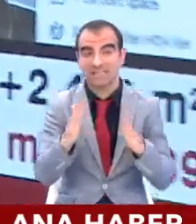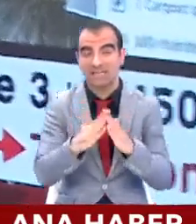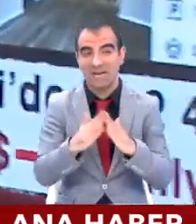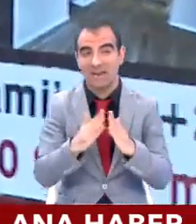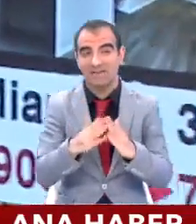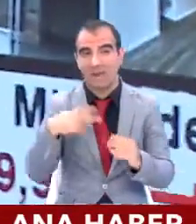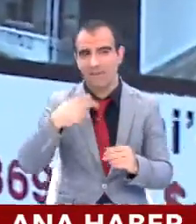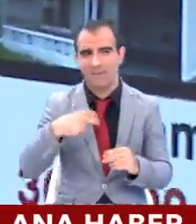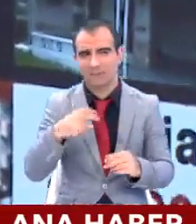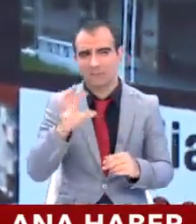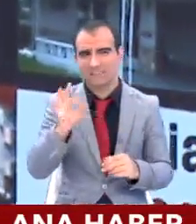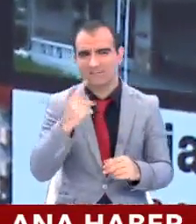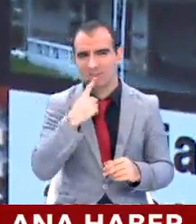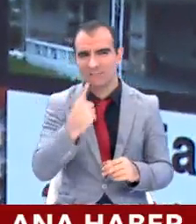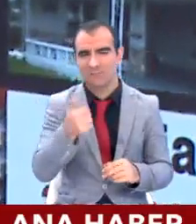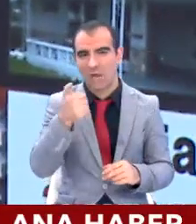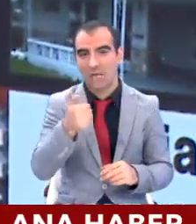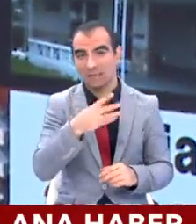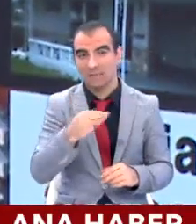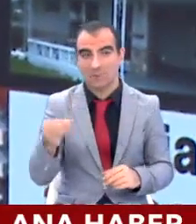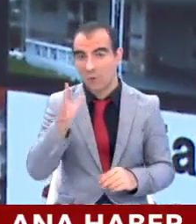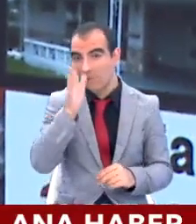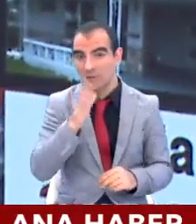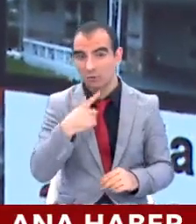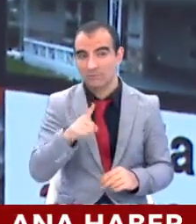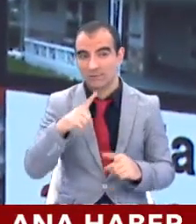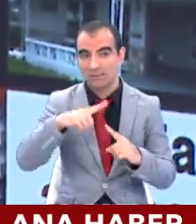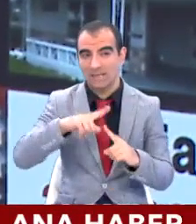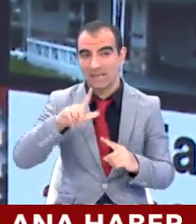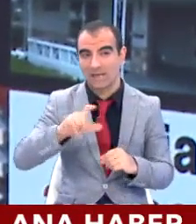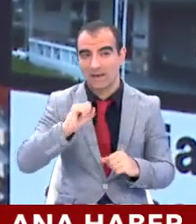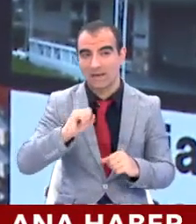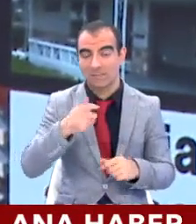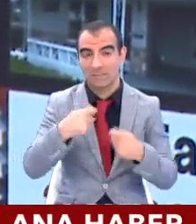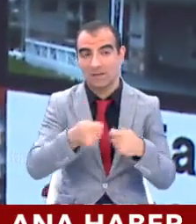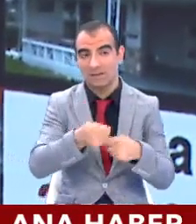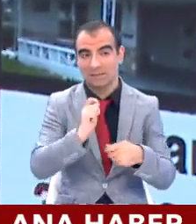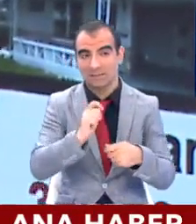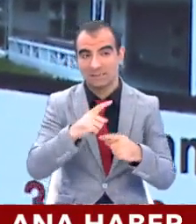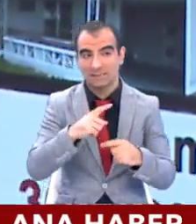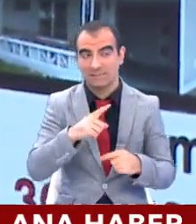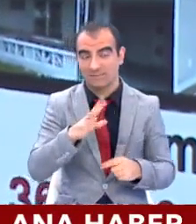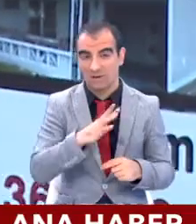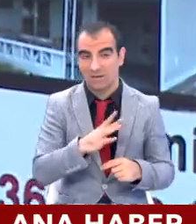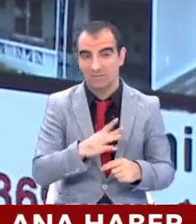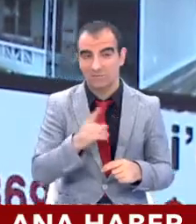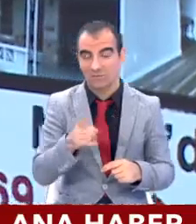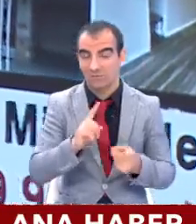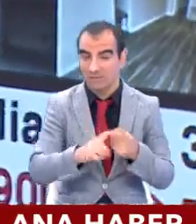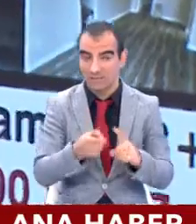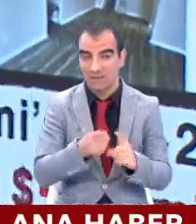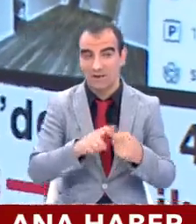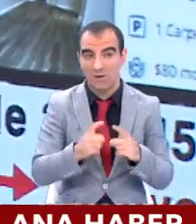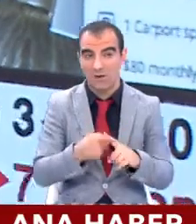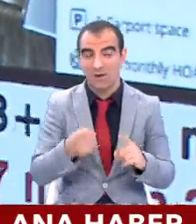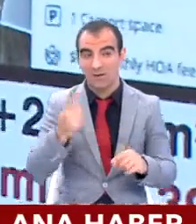metroya 0 demiş 6 milyon 500 bin TL kredi teknikleri de varmış vesaire vesaire